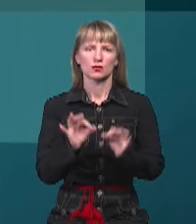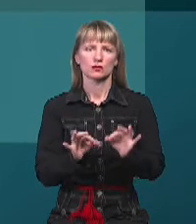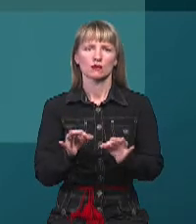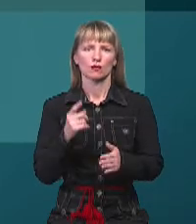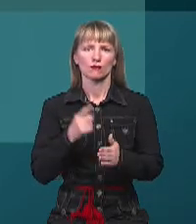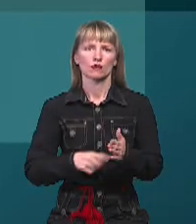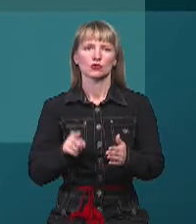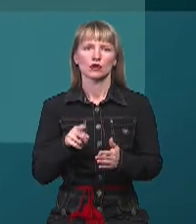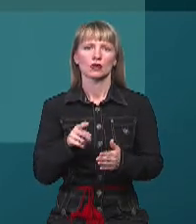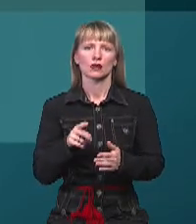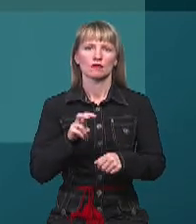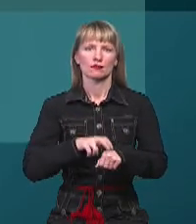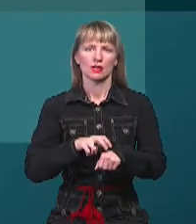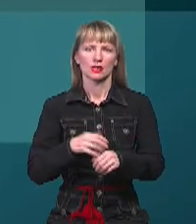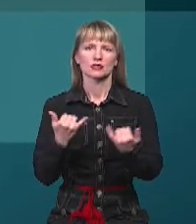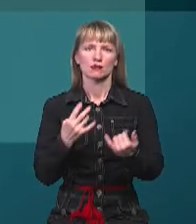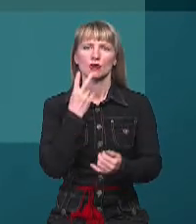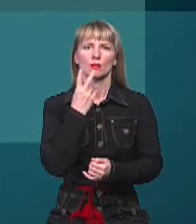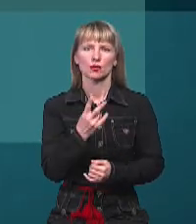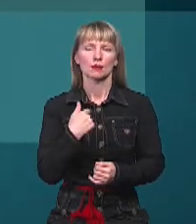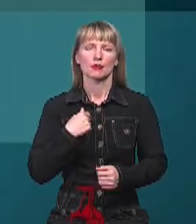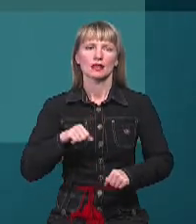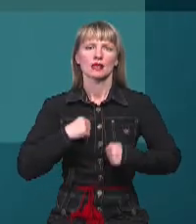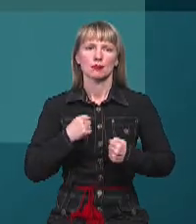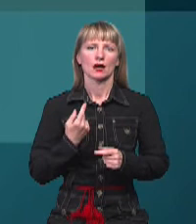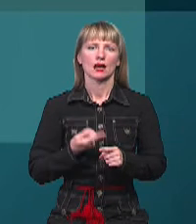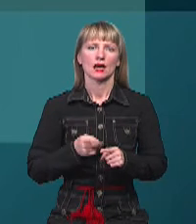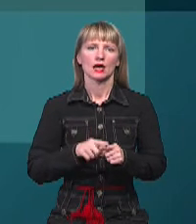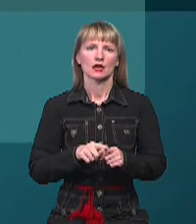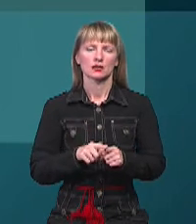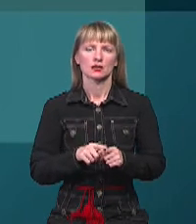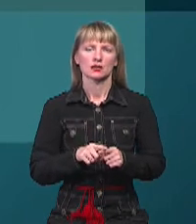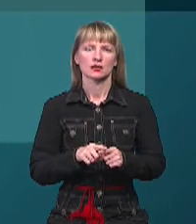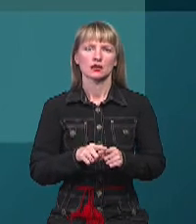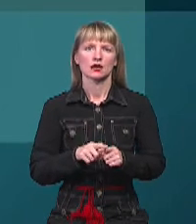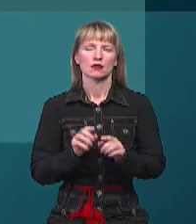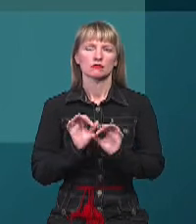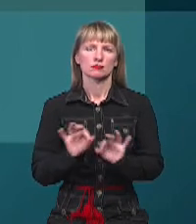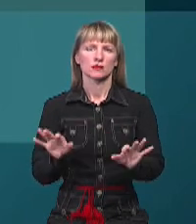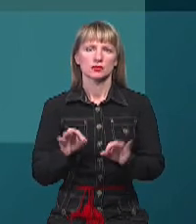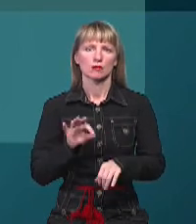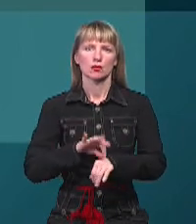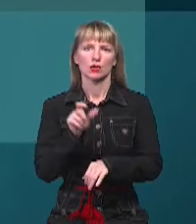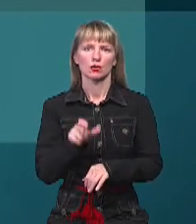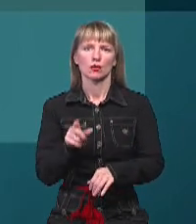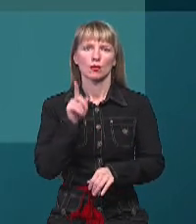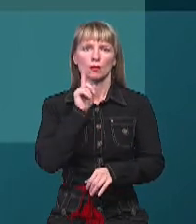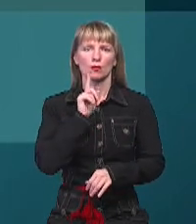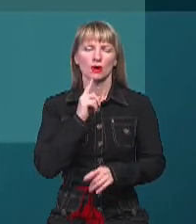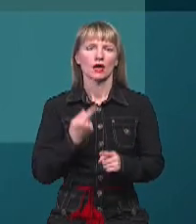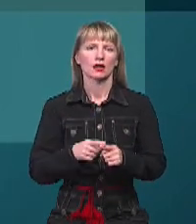лікар сьогодні подивиться. Ми намагаємося це якби переучувати пацієнтів. Ну, не вдається все до